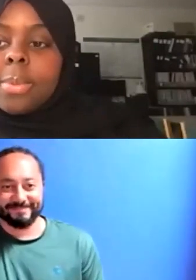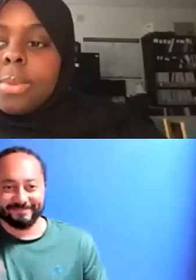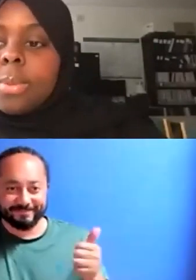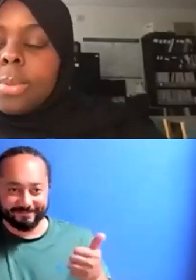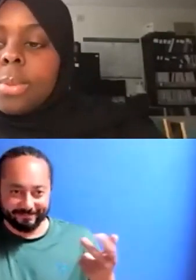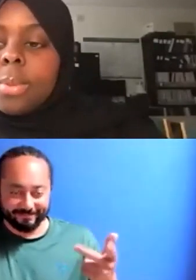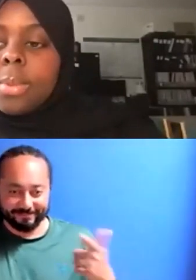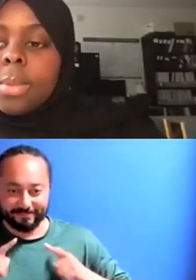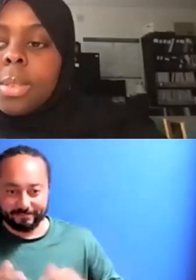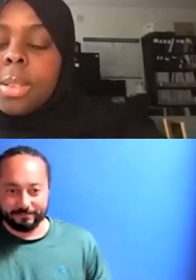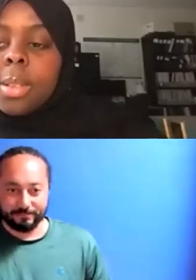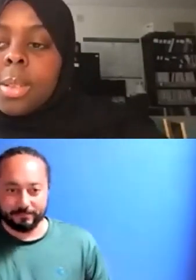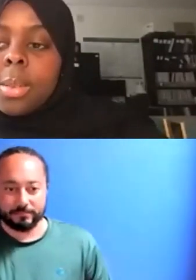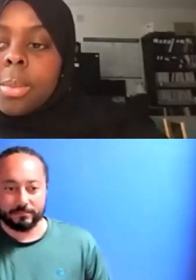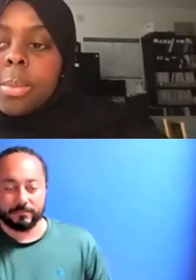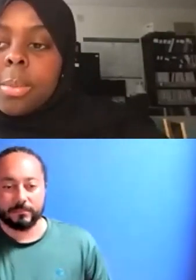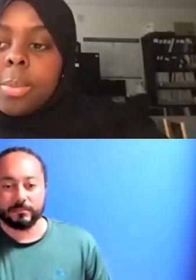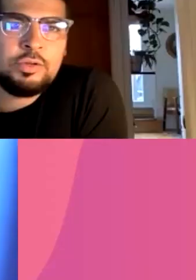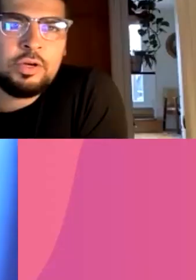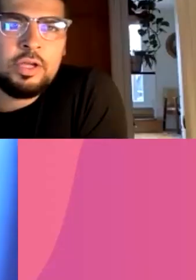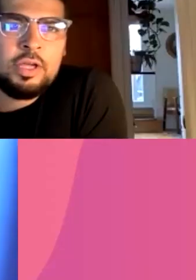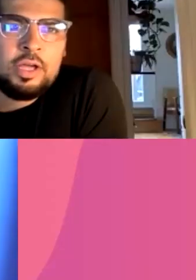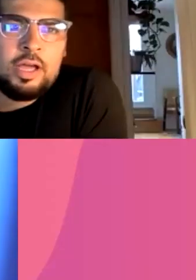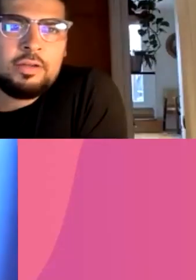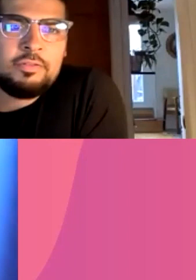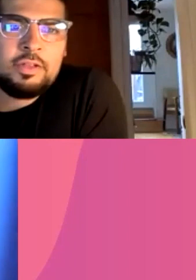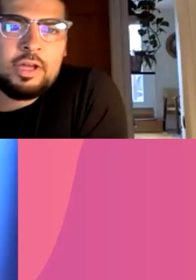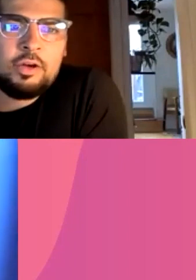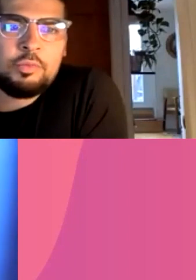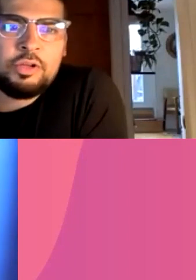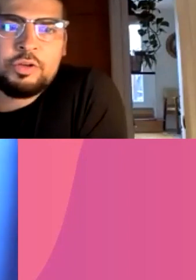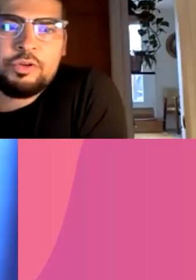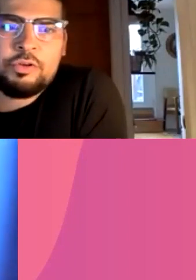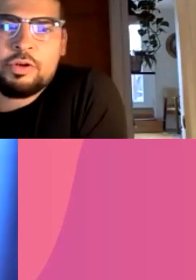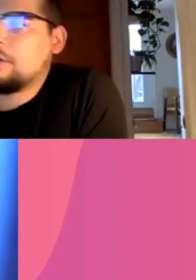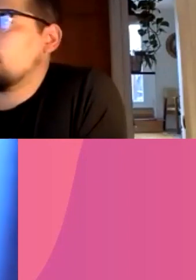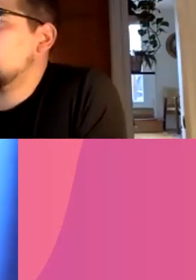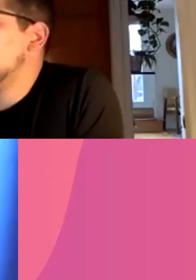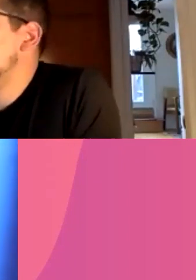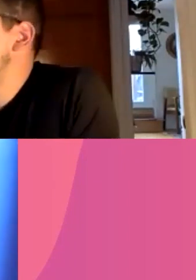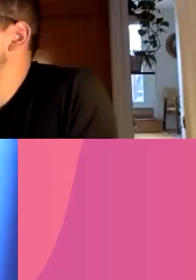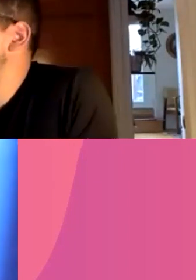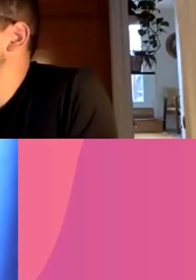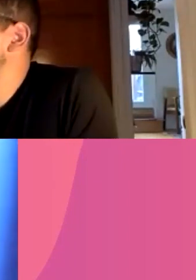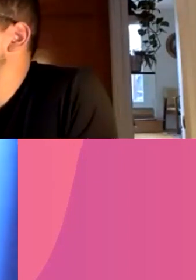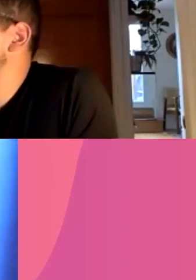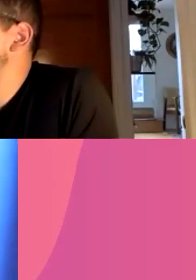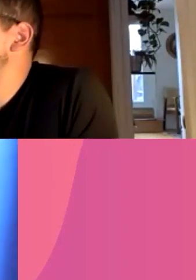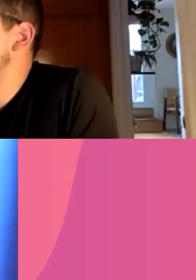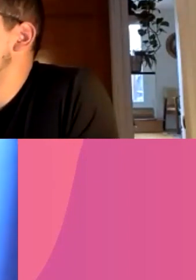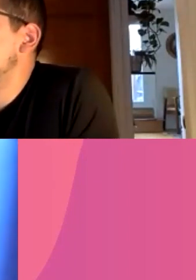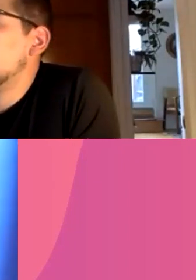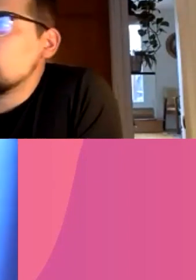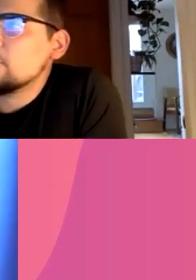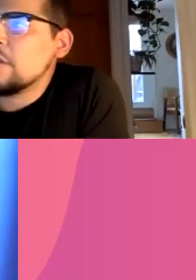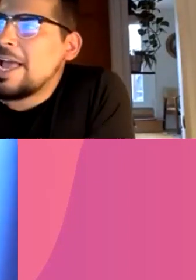Maintenant, on va avoir une question pour Dr. Gifty. So, I hope the interpreter will